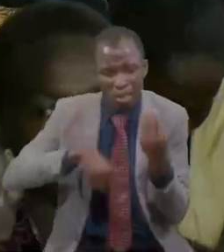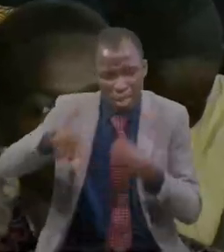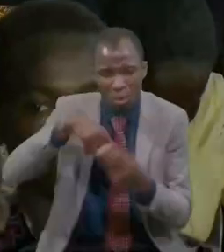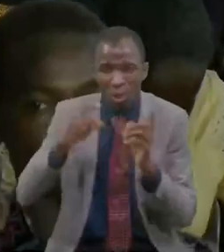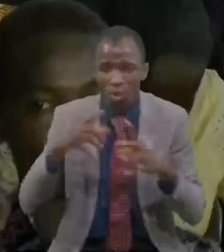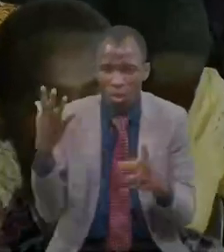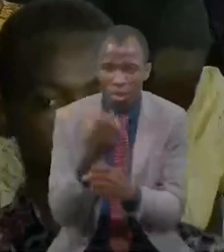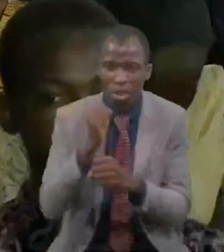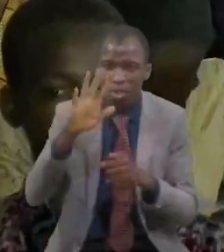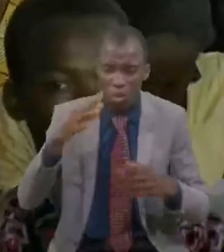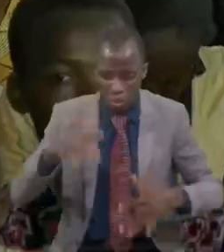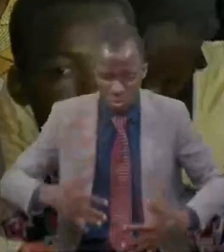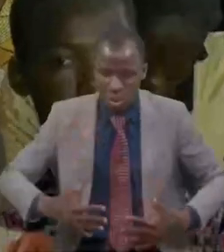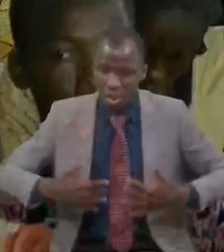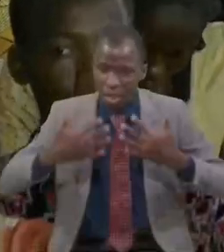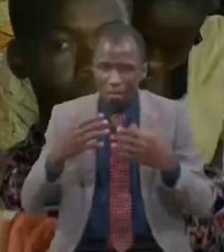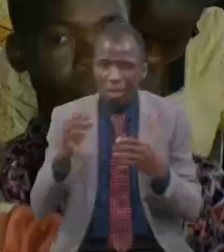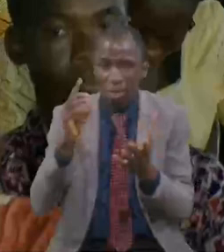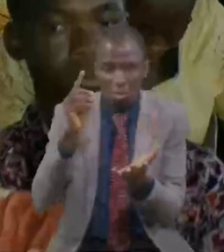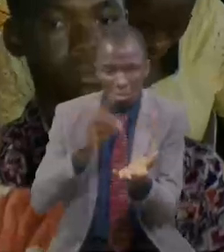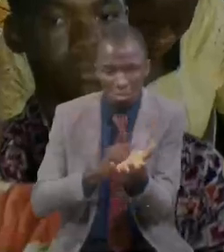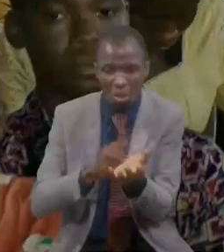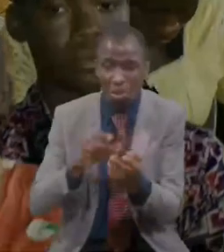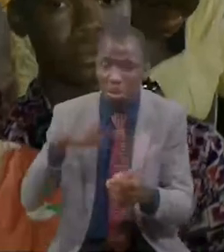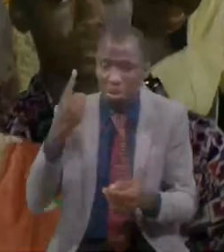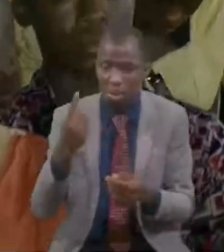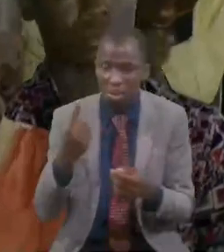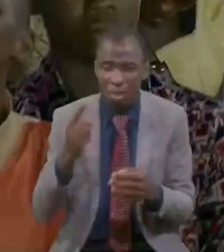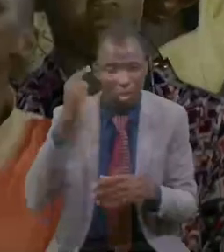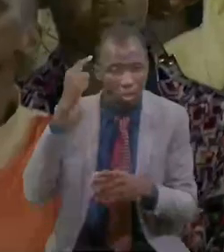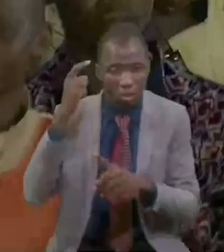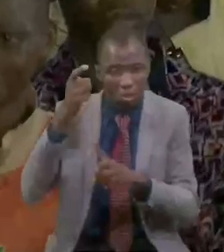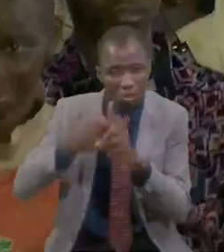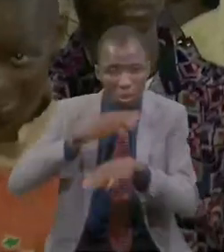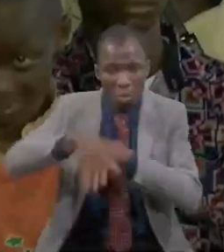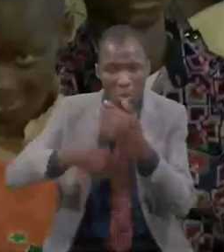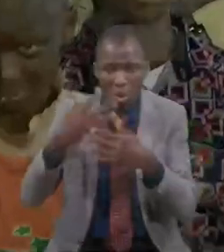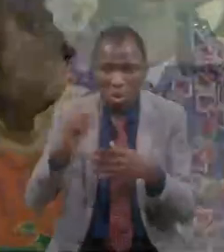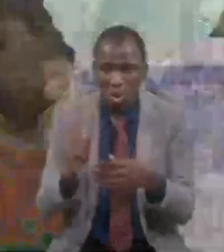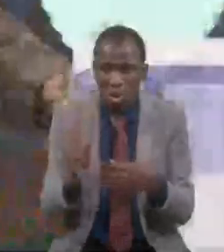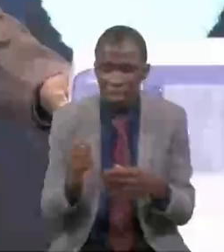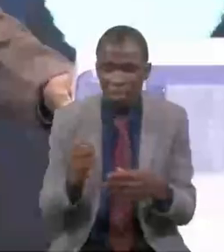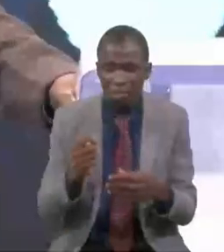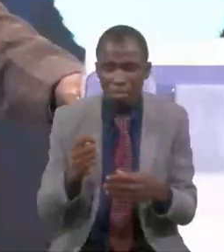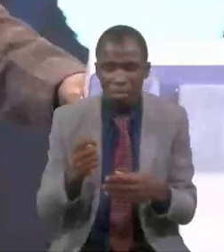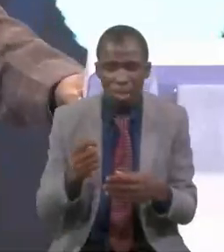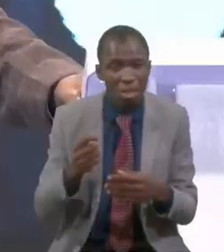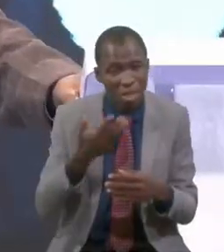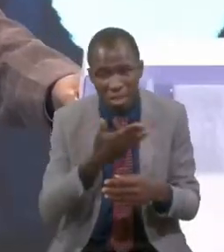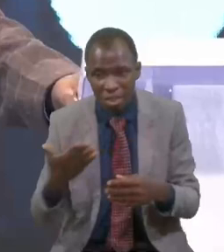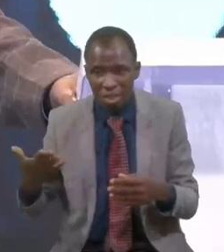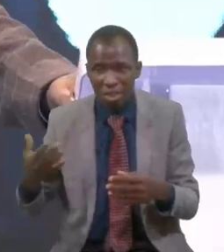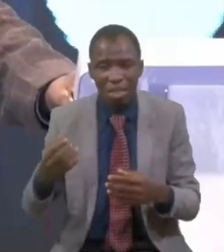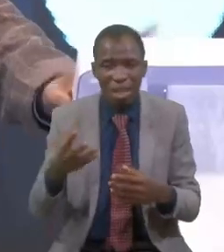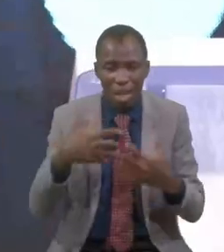et le docteur a dit que de tout son équipement et et